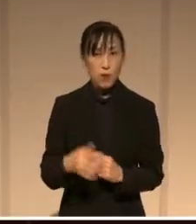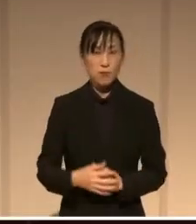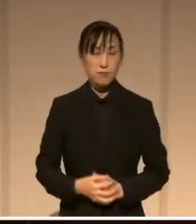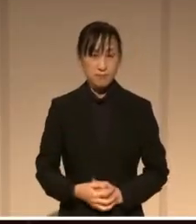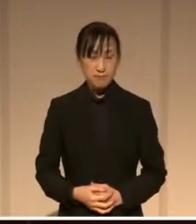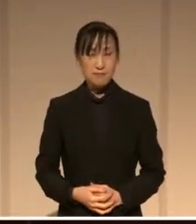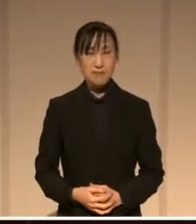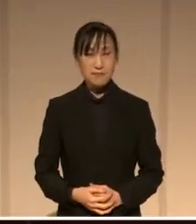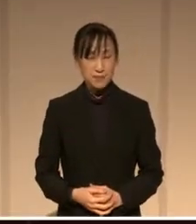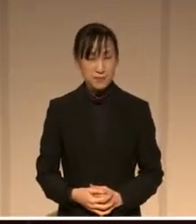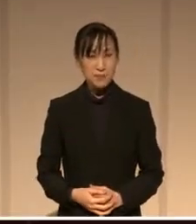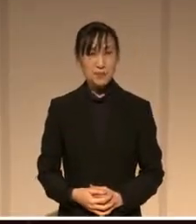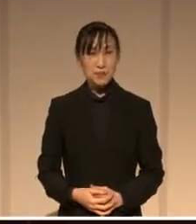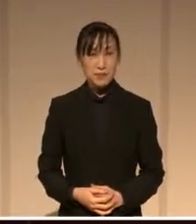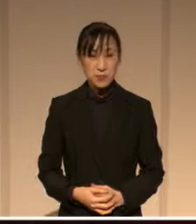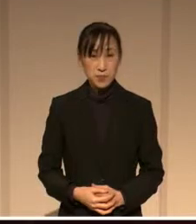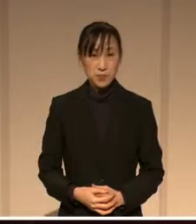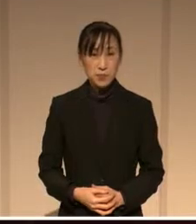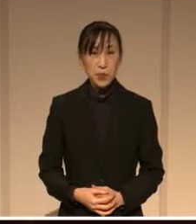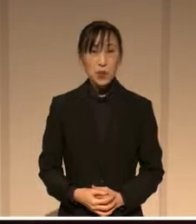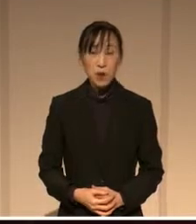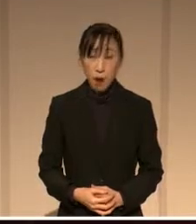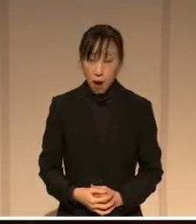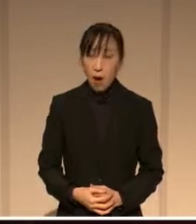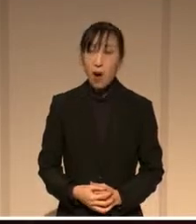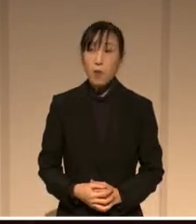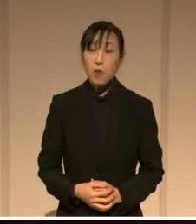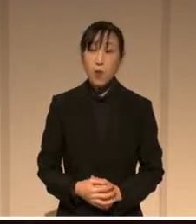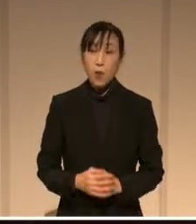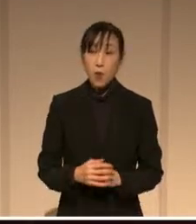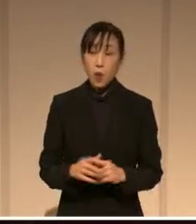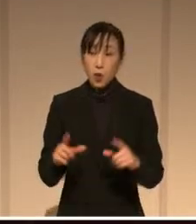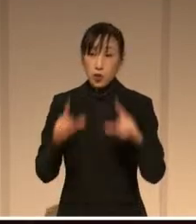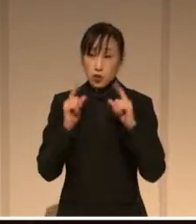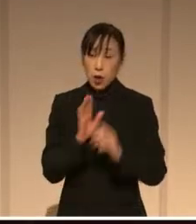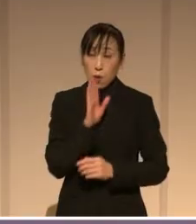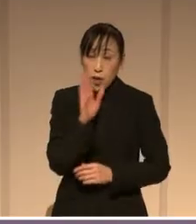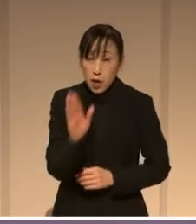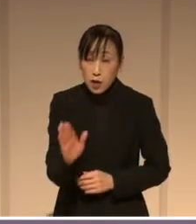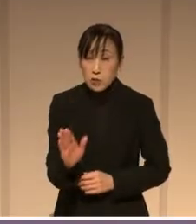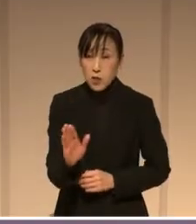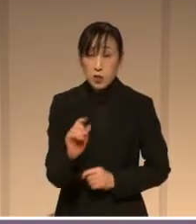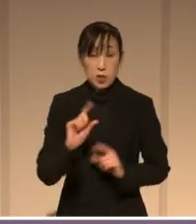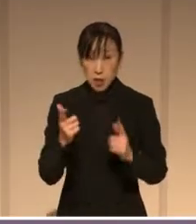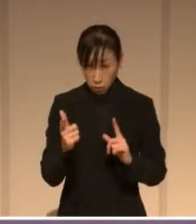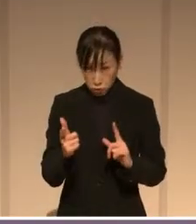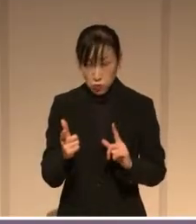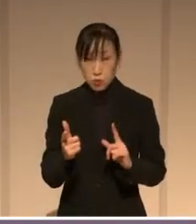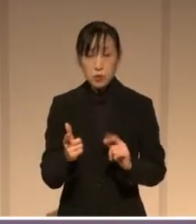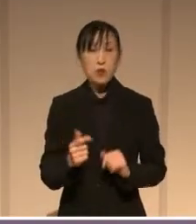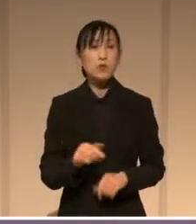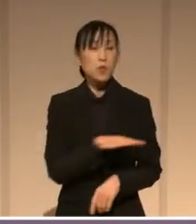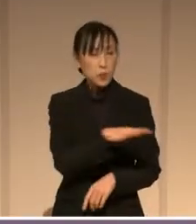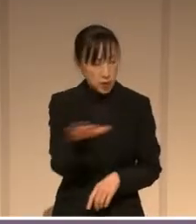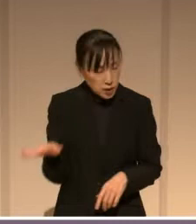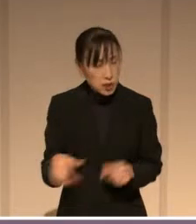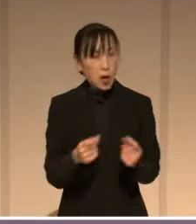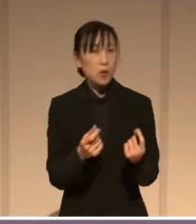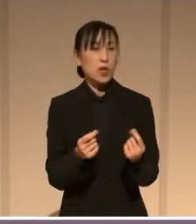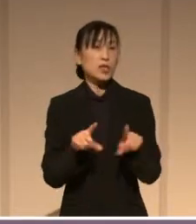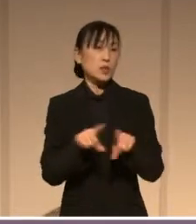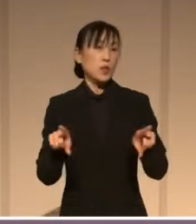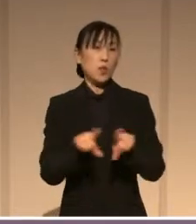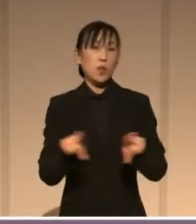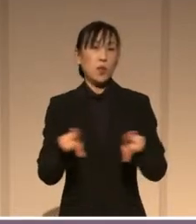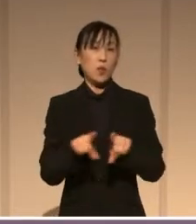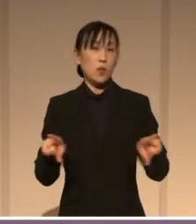てっきりねーそうでそうでてくださいっていうことかと思いきやんですよとか皆さんと同じでせある部屋